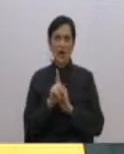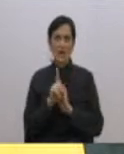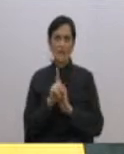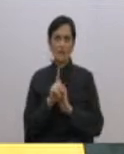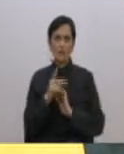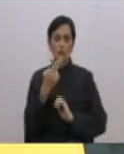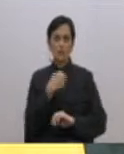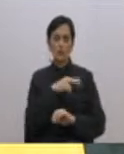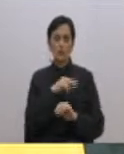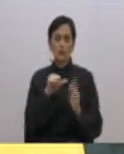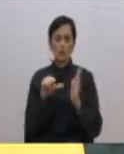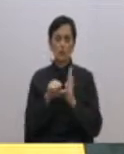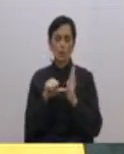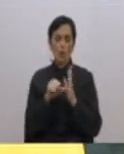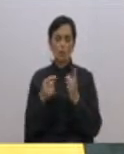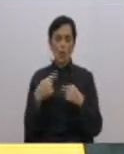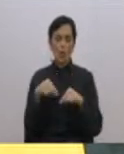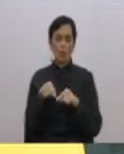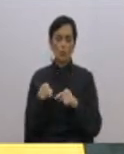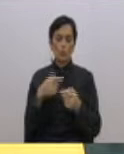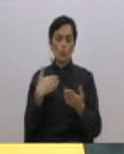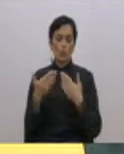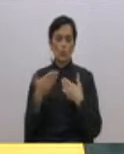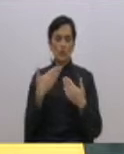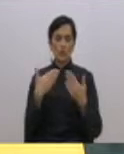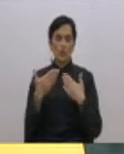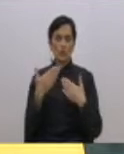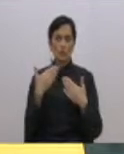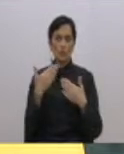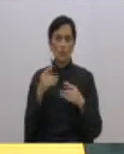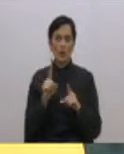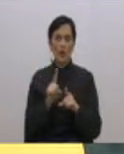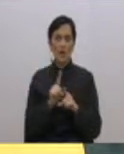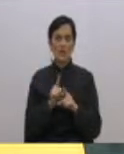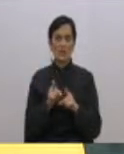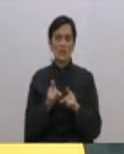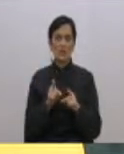დონორ ორგანიზაციებთან ურთიერთობა და სწორედ ესე